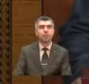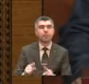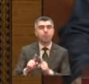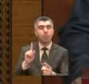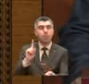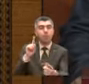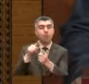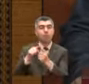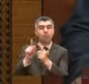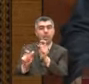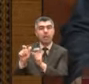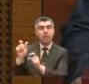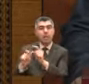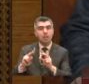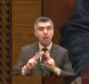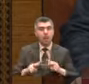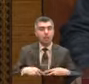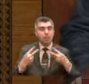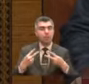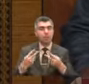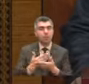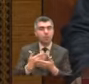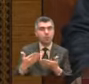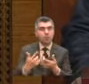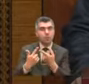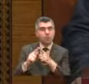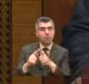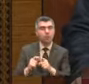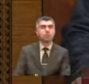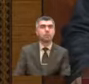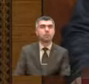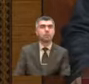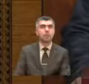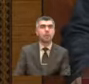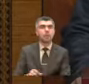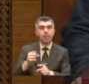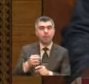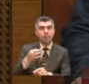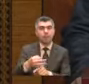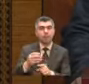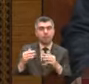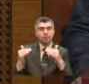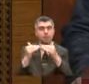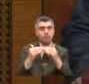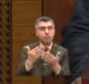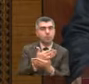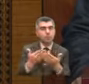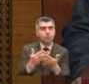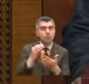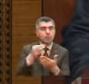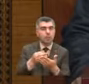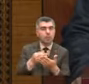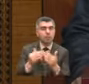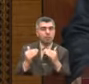حياة المواطنين وتطلعاتهم وانتظاراتهم، ومدى مطابقتها لمبادئ الحكمة الجيدة وتحقيق